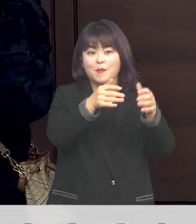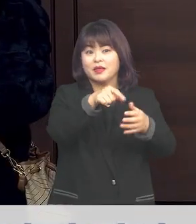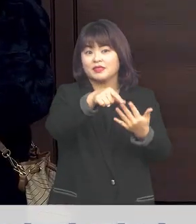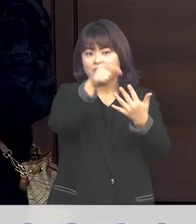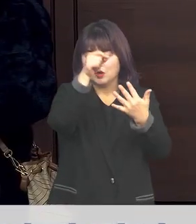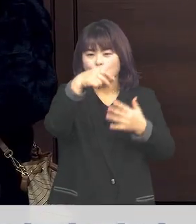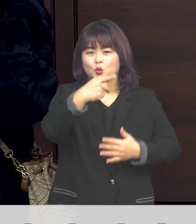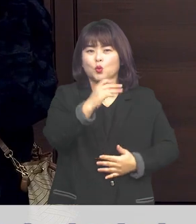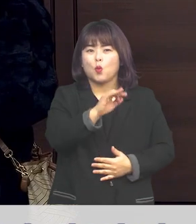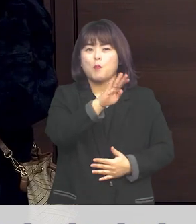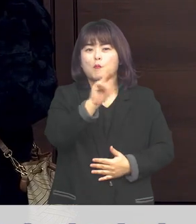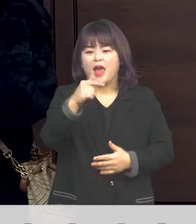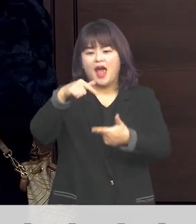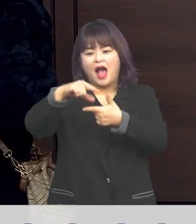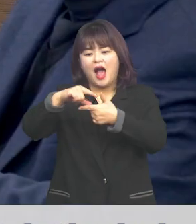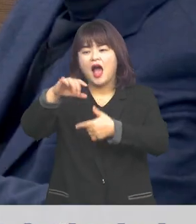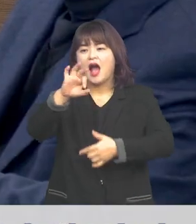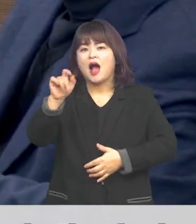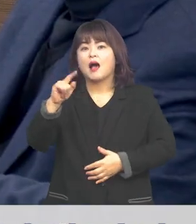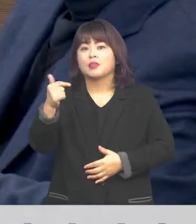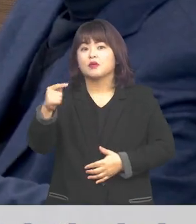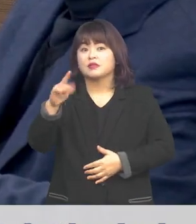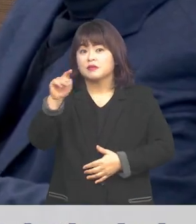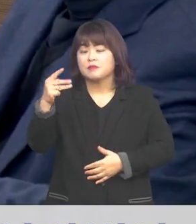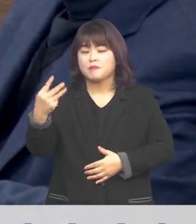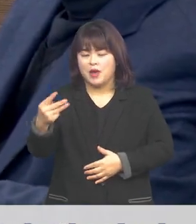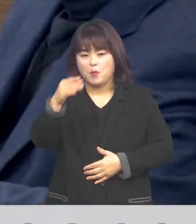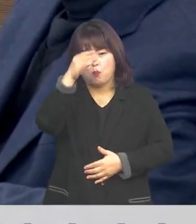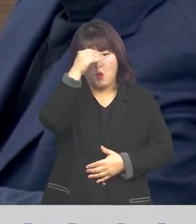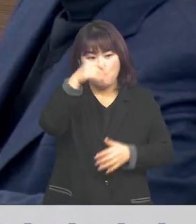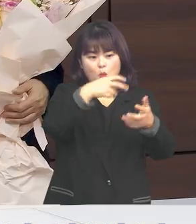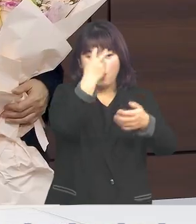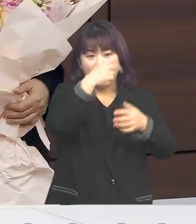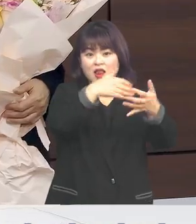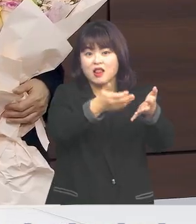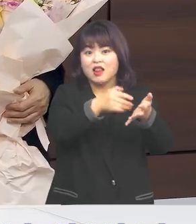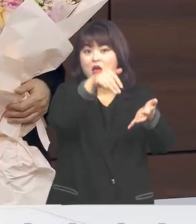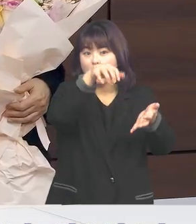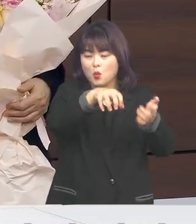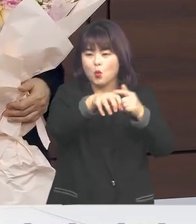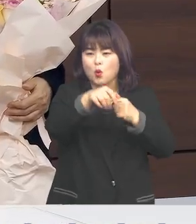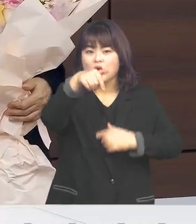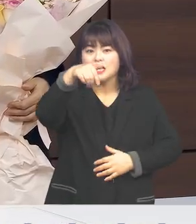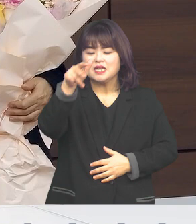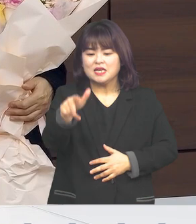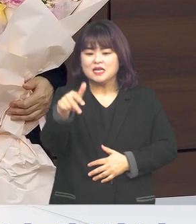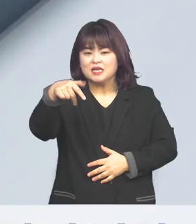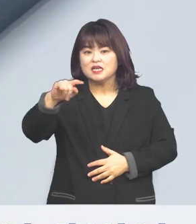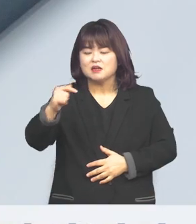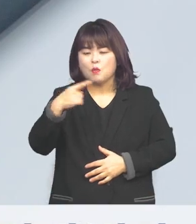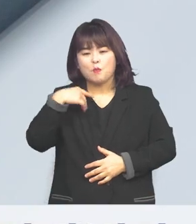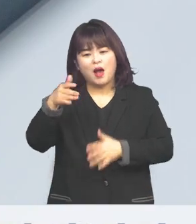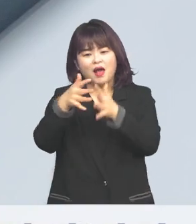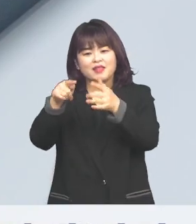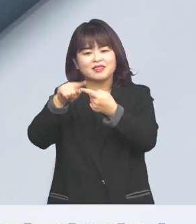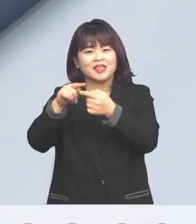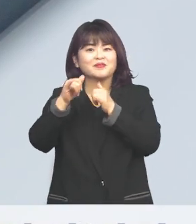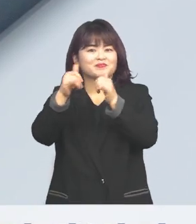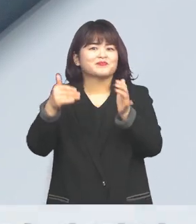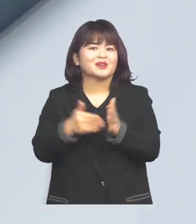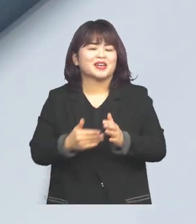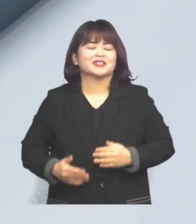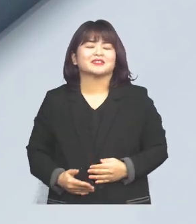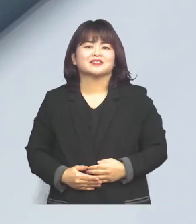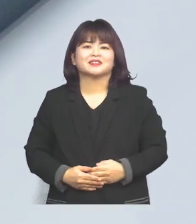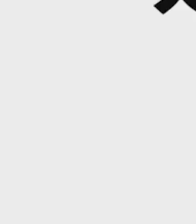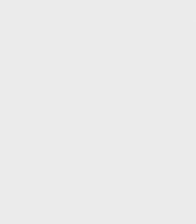아파트로 선정된 동백역 경남 아너스빌, 용인시 모범상생관리단지로 선정된 기흥역 파크푸르지오의 표창을